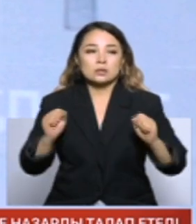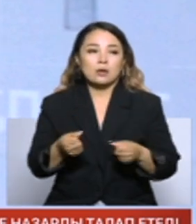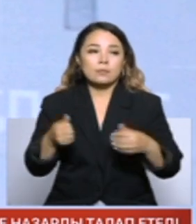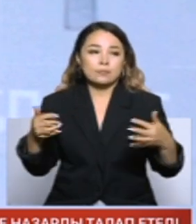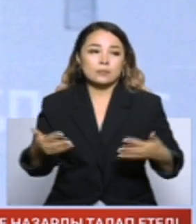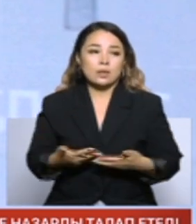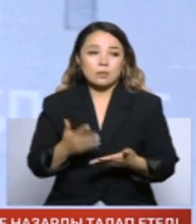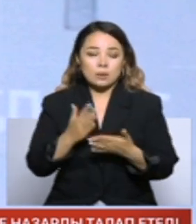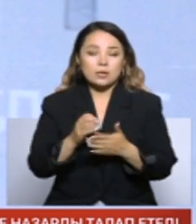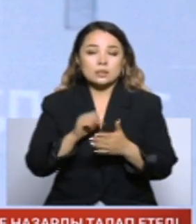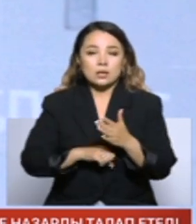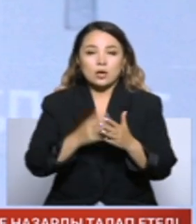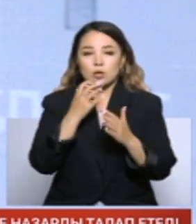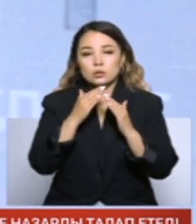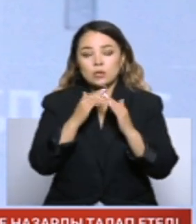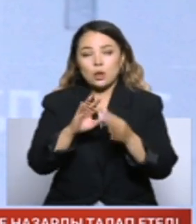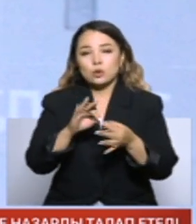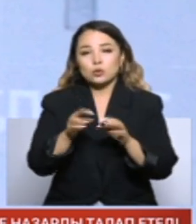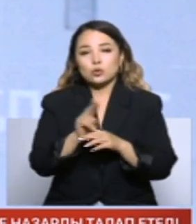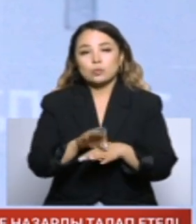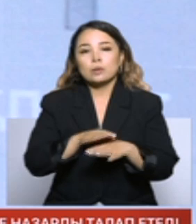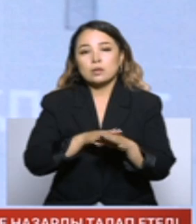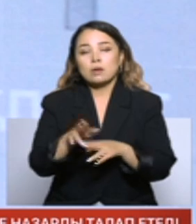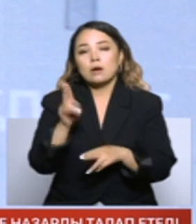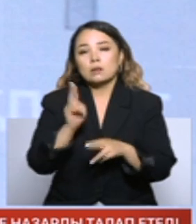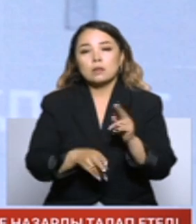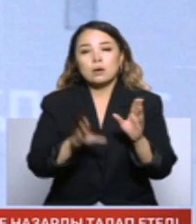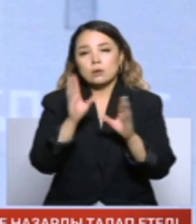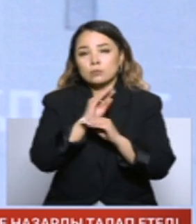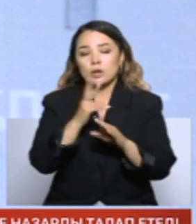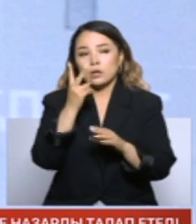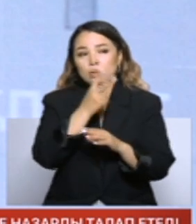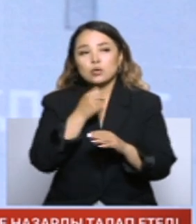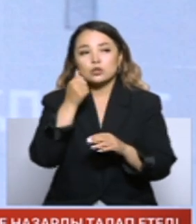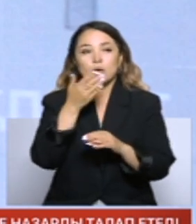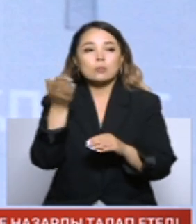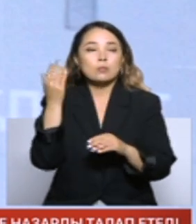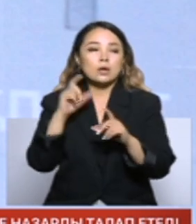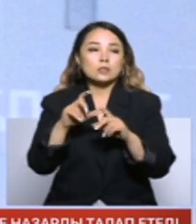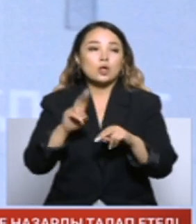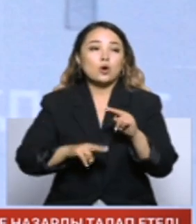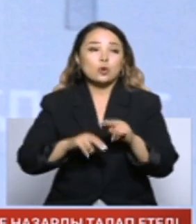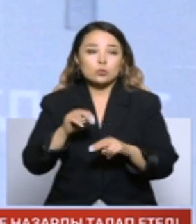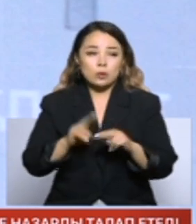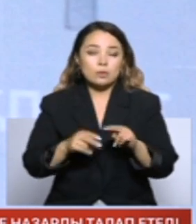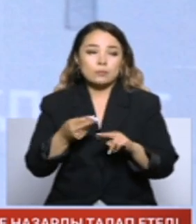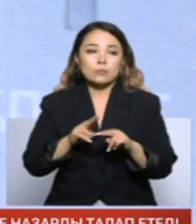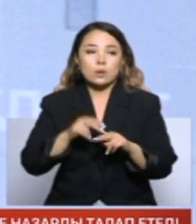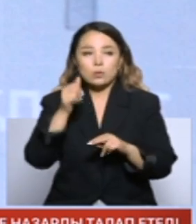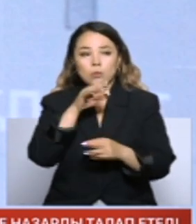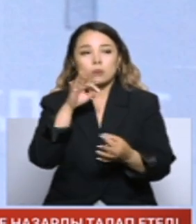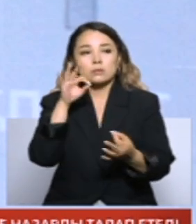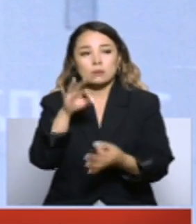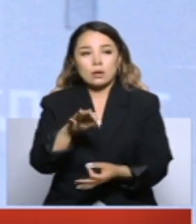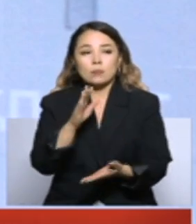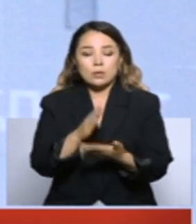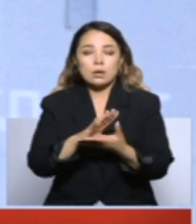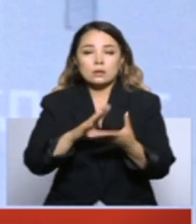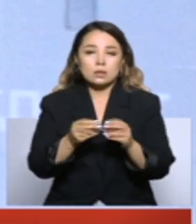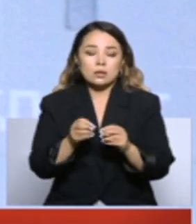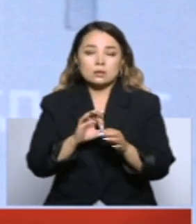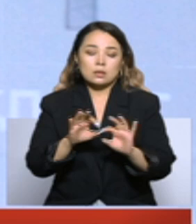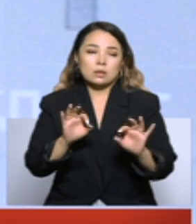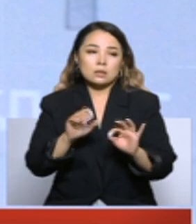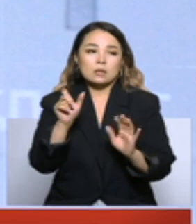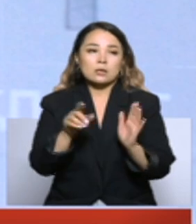қалды. Себебі жылжайдың күрделі жөндеу жұмыстары аяқталмаған, 2 жыл бұрын басталған нысанның құрылысы бұл да тоқтап тұр. Толырақ